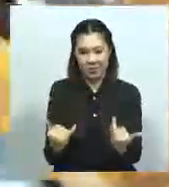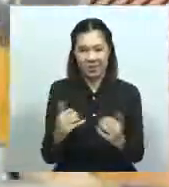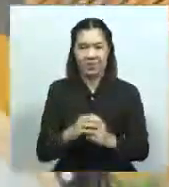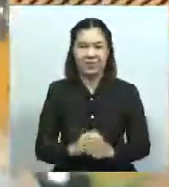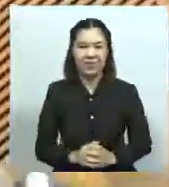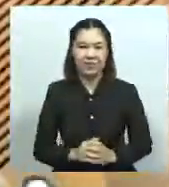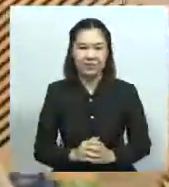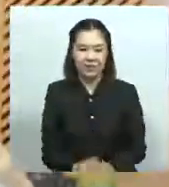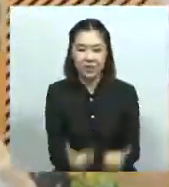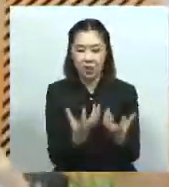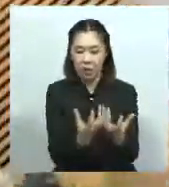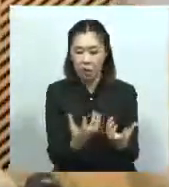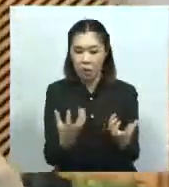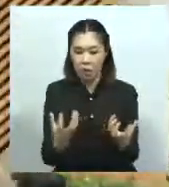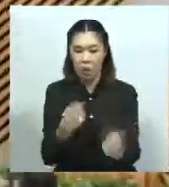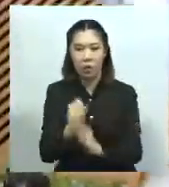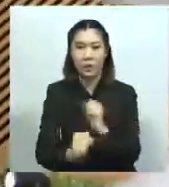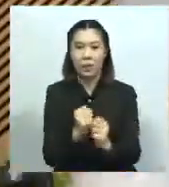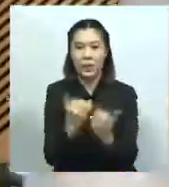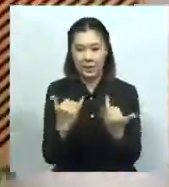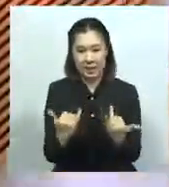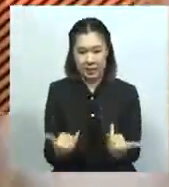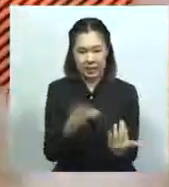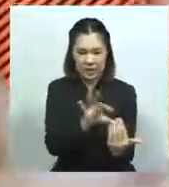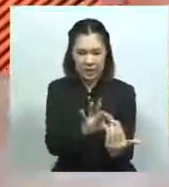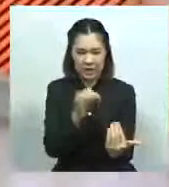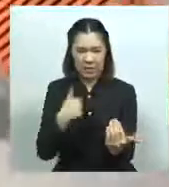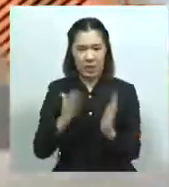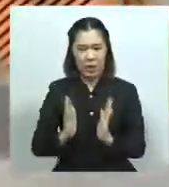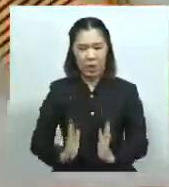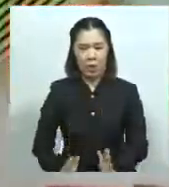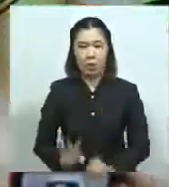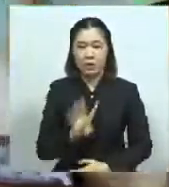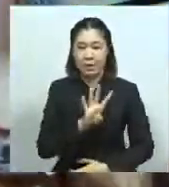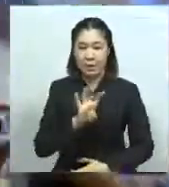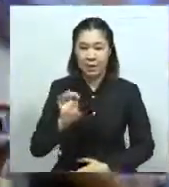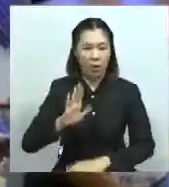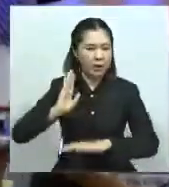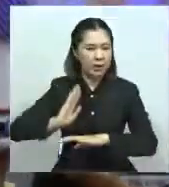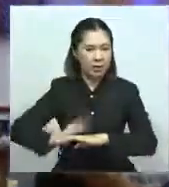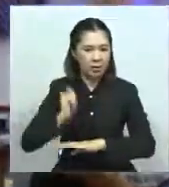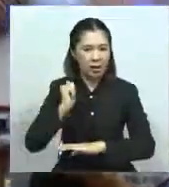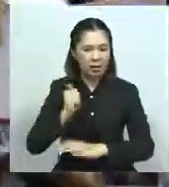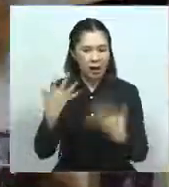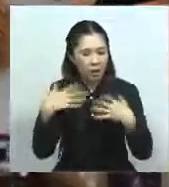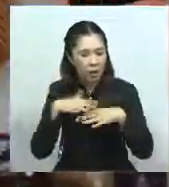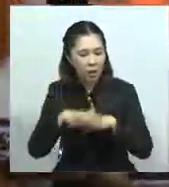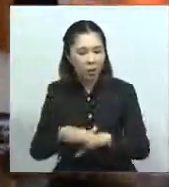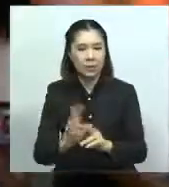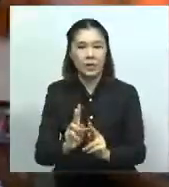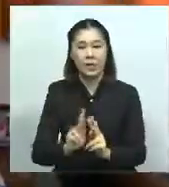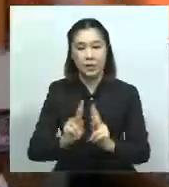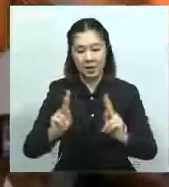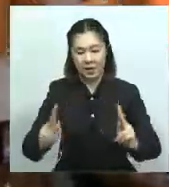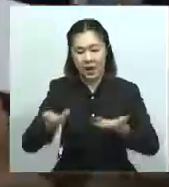การคัดสรรสินค้าโอท็อประดับประเทศปีนี้นะคะก็มีผู้เชี่ยวชาญกว่า400คนจากทั่วประเทศค่ะที่มาร่วมเป็นกรรมการในการพิ